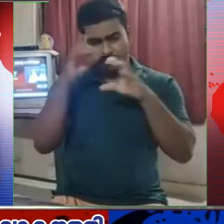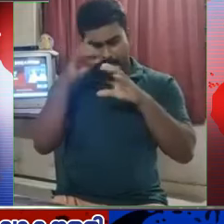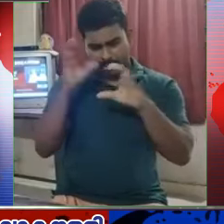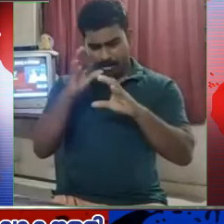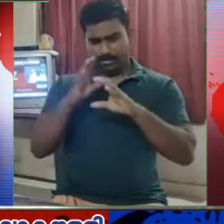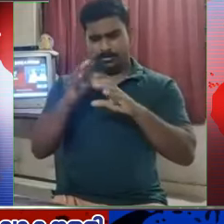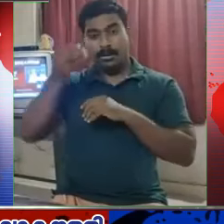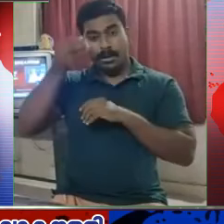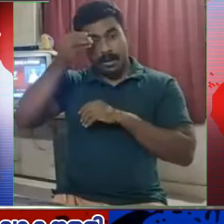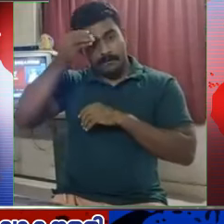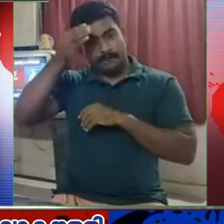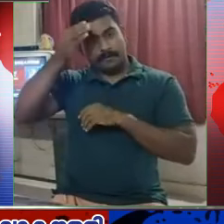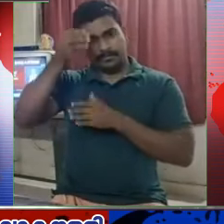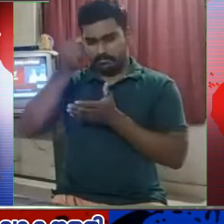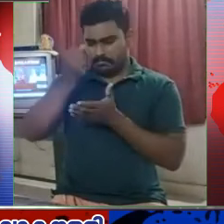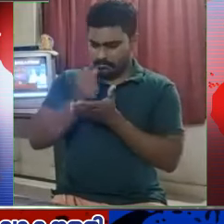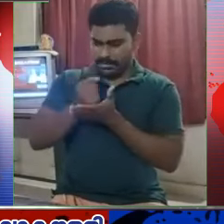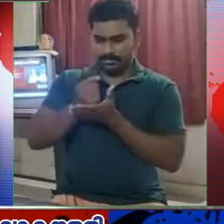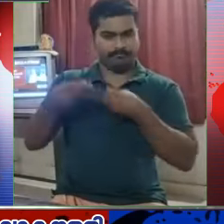മാസ്ക്